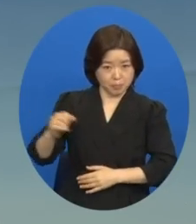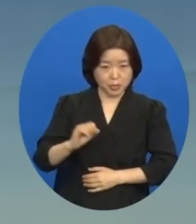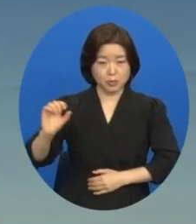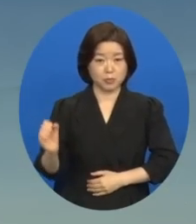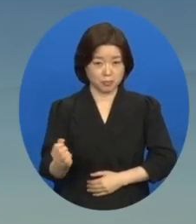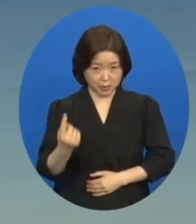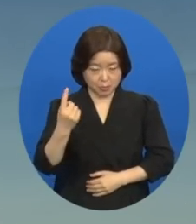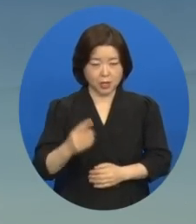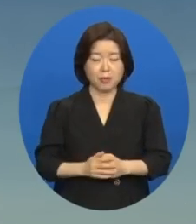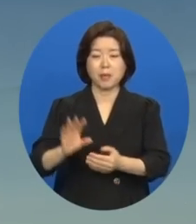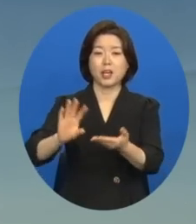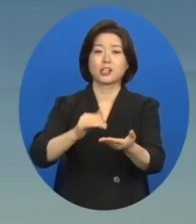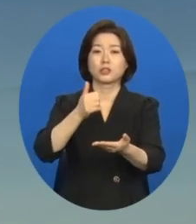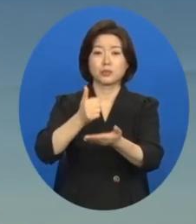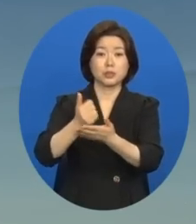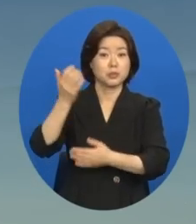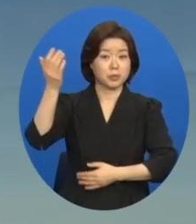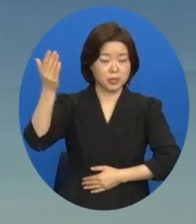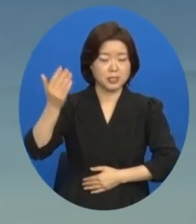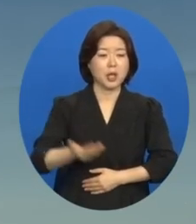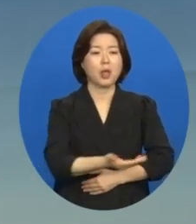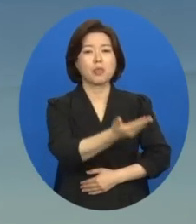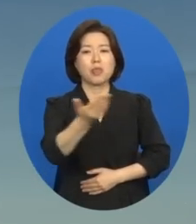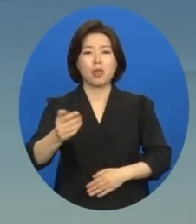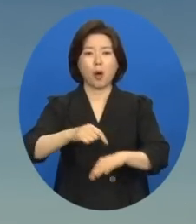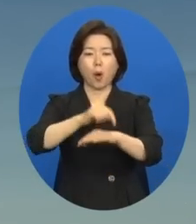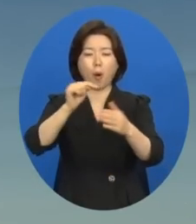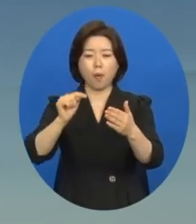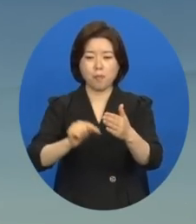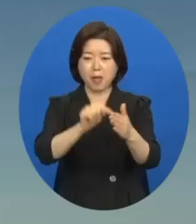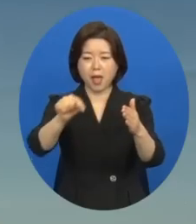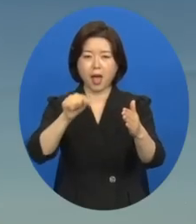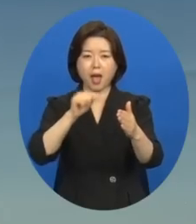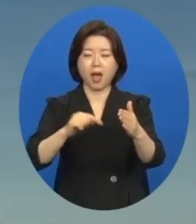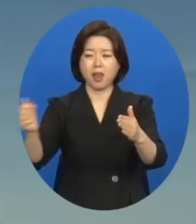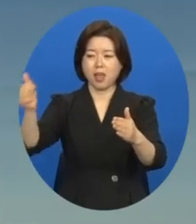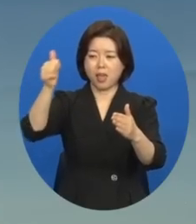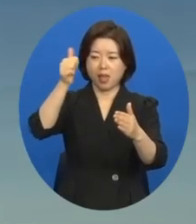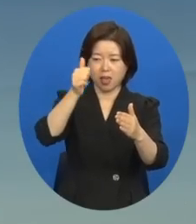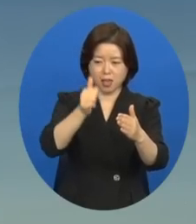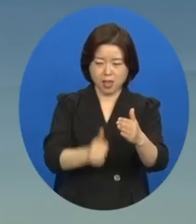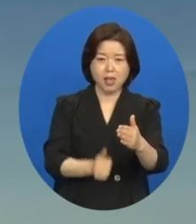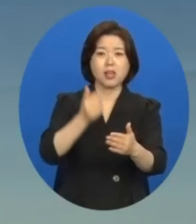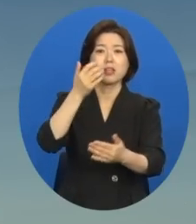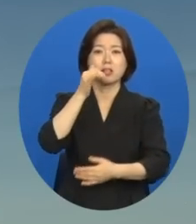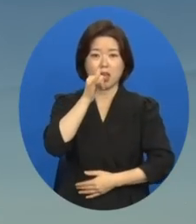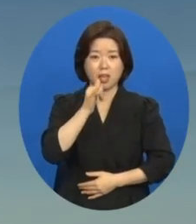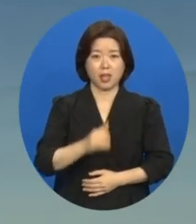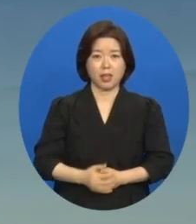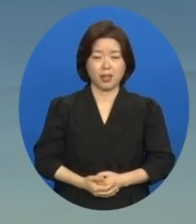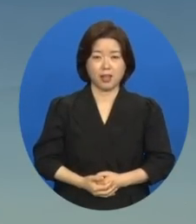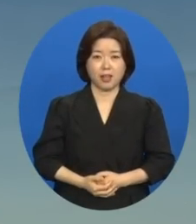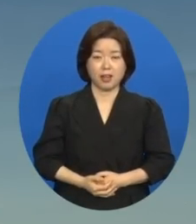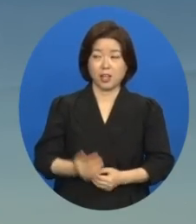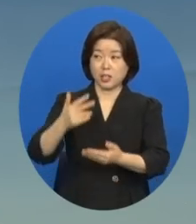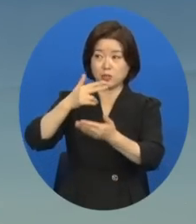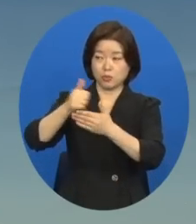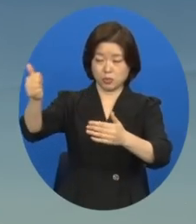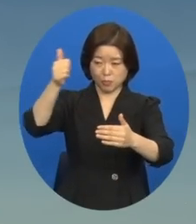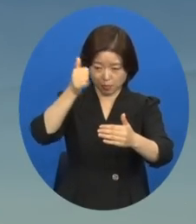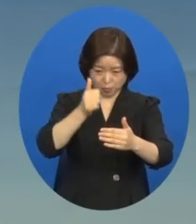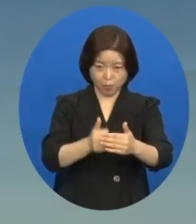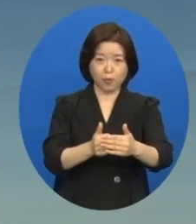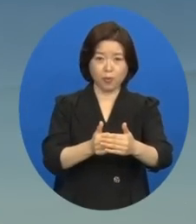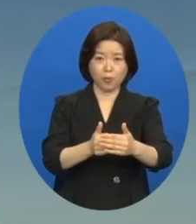말미암아 그리스도께서 너희 마음에 계시게 하시옵고. 주께서 우리 안에